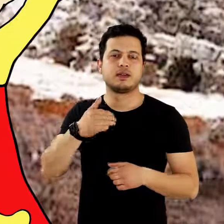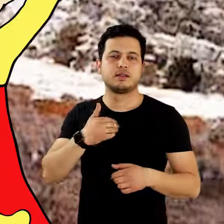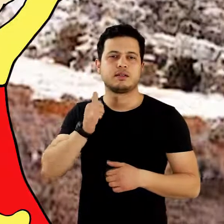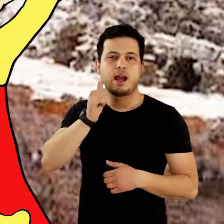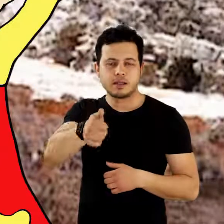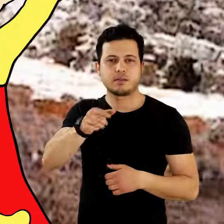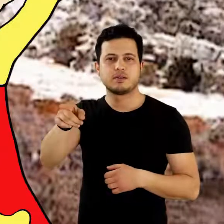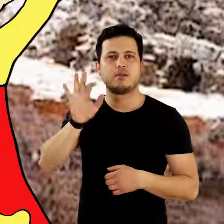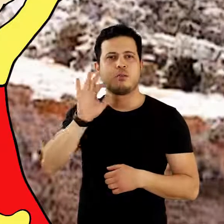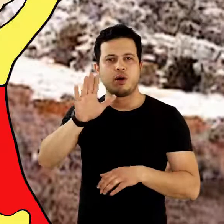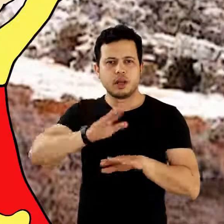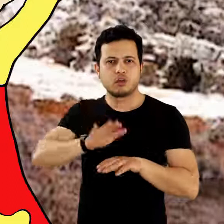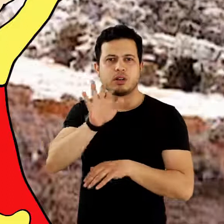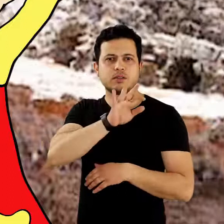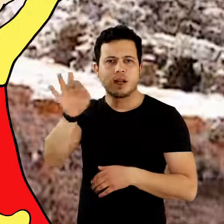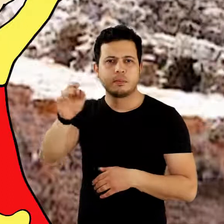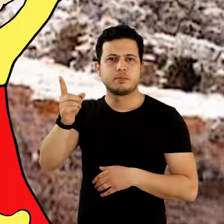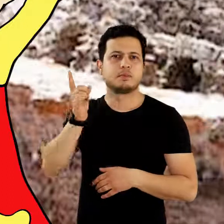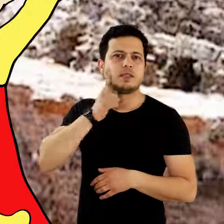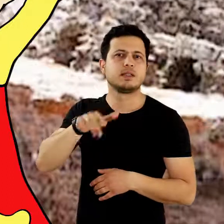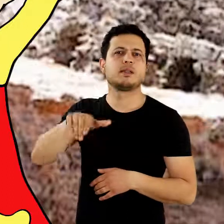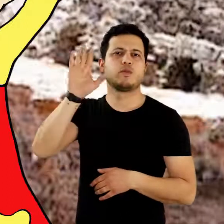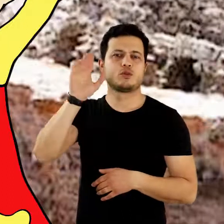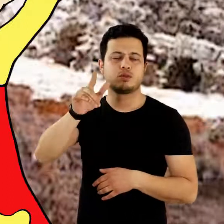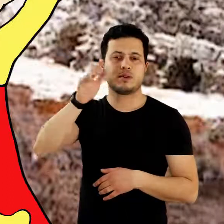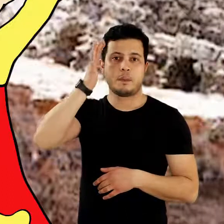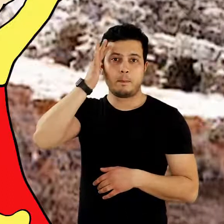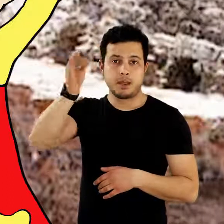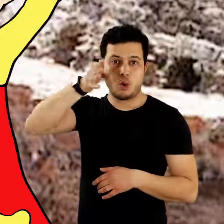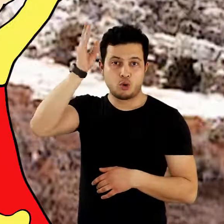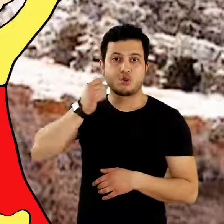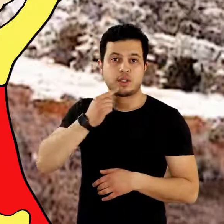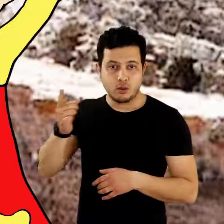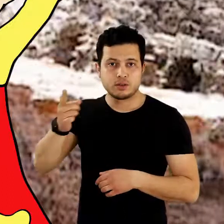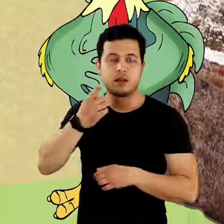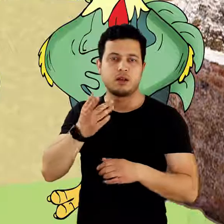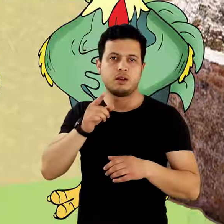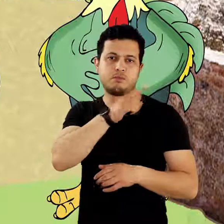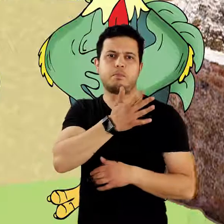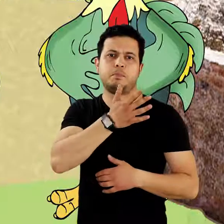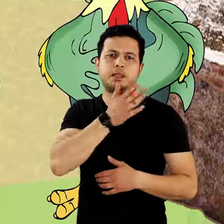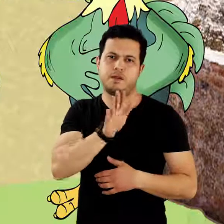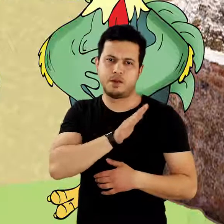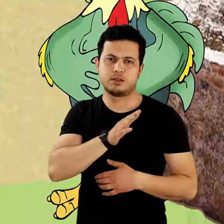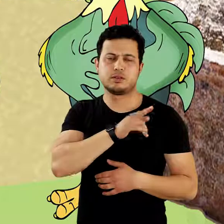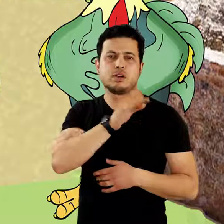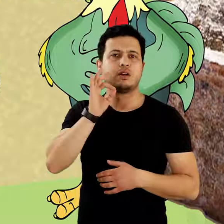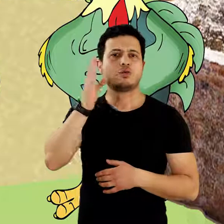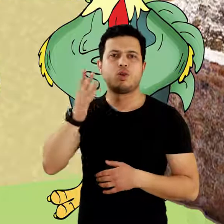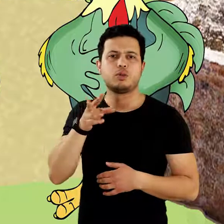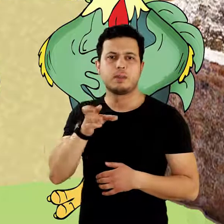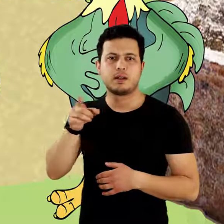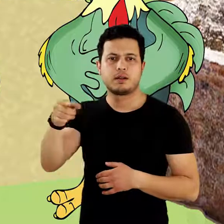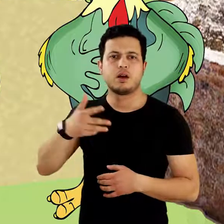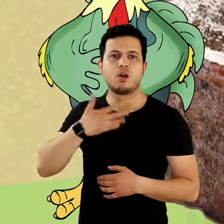yapıyor. Hiçbir şeyi doğru düzgün anlayıp dinlemiyorsun. Bilge Horoz diyorsa vardır elbet bir bildiği Pınar. Ne oldu Pınar'cığım?